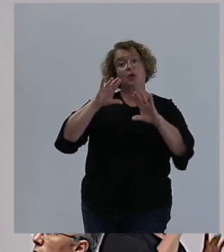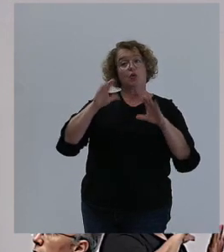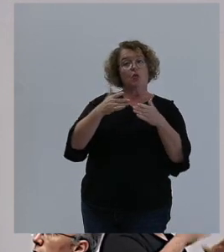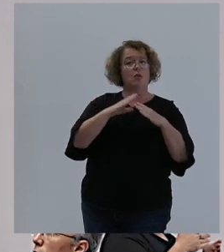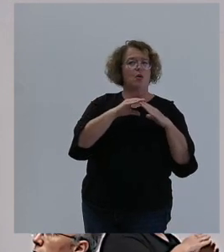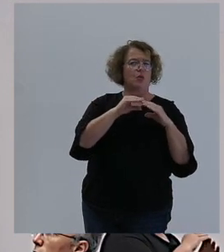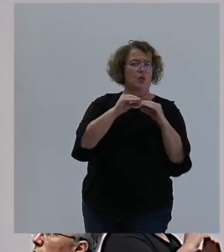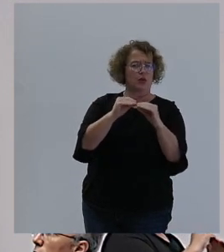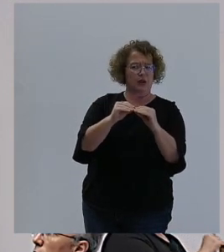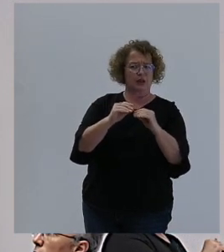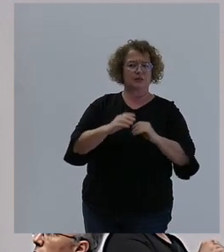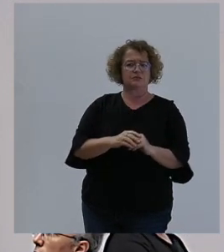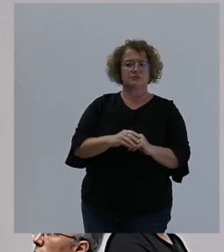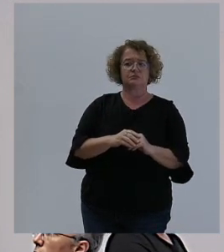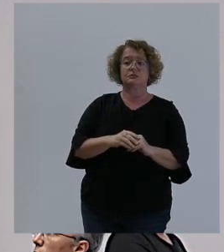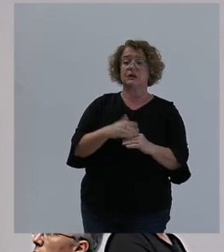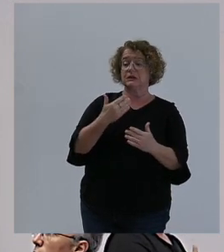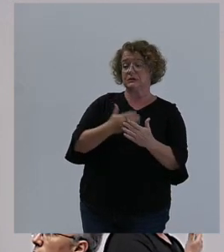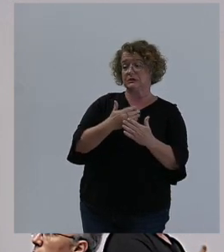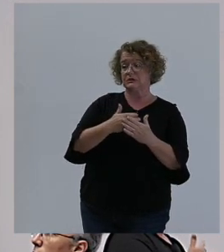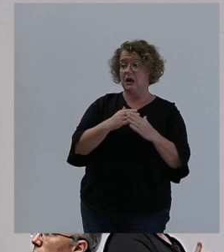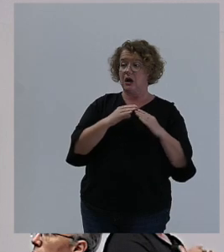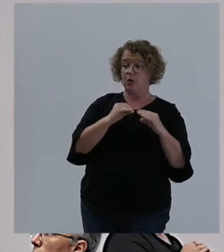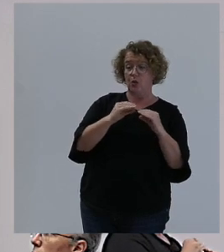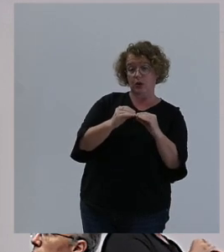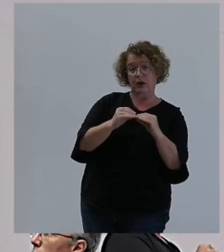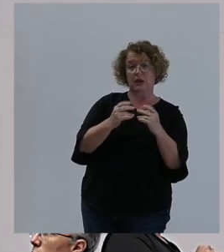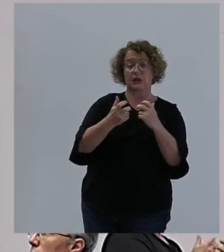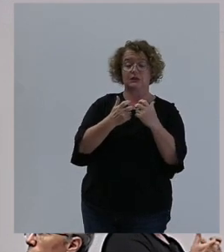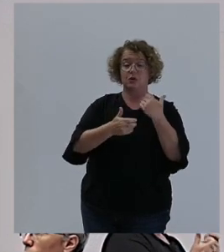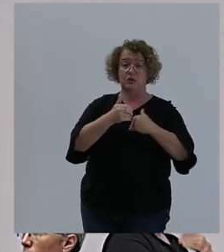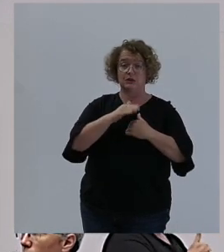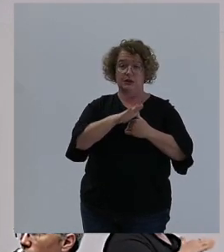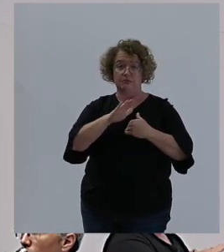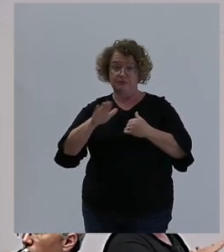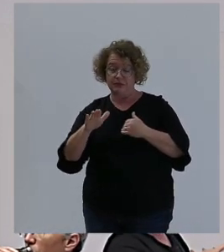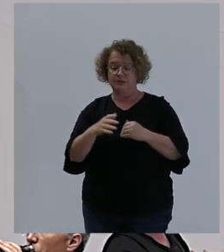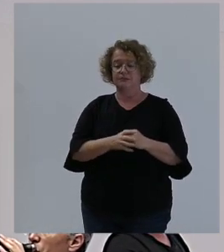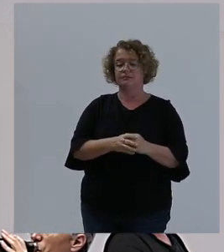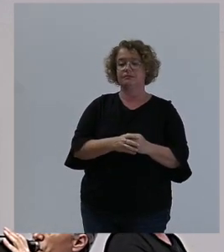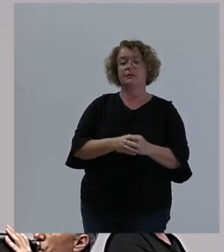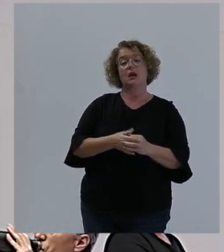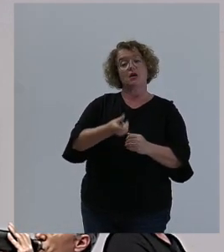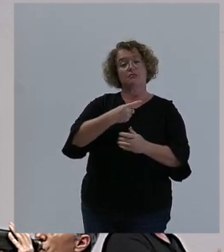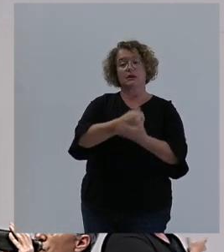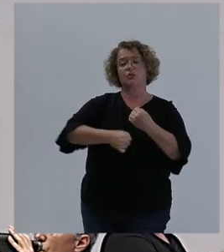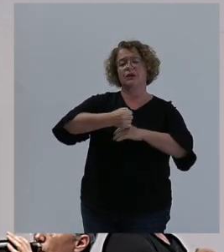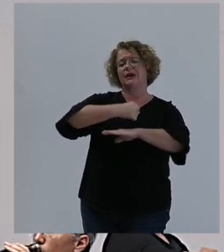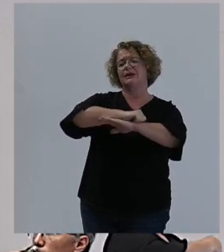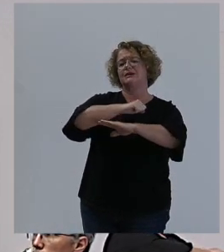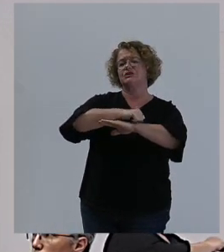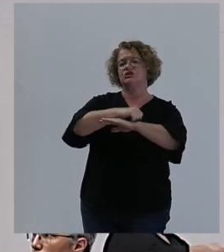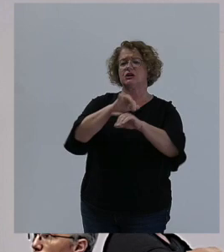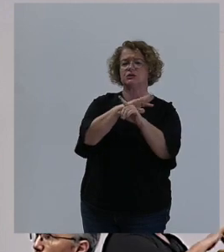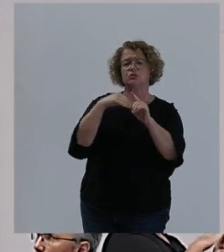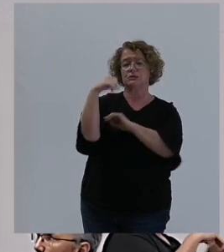nos étudiants, bien sûr, en la déclinant pour les spécificités qui sont liées au handicap. Nous, on souhaite faire un guichet social unique, parce que